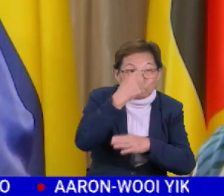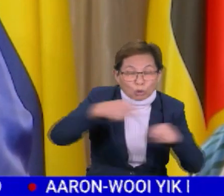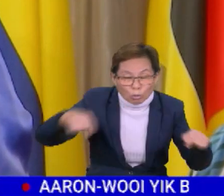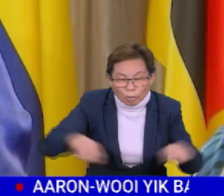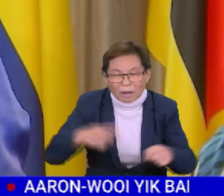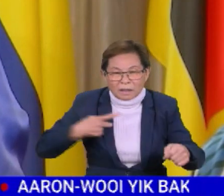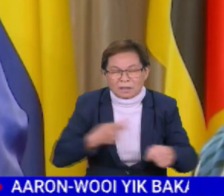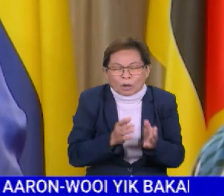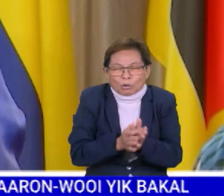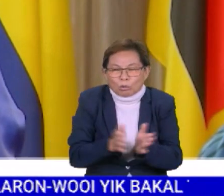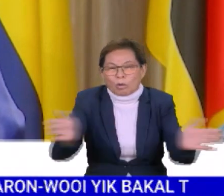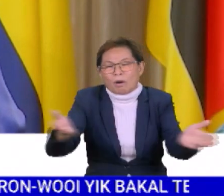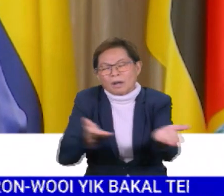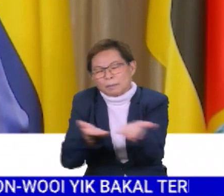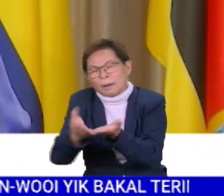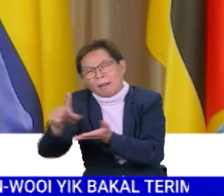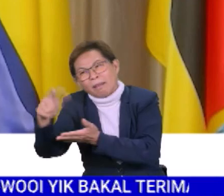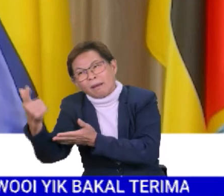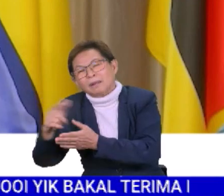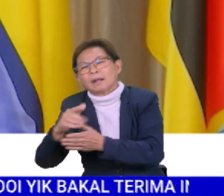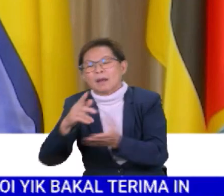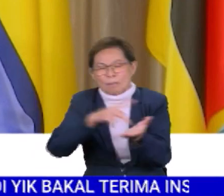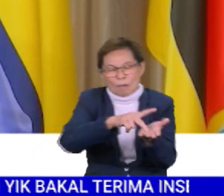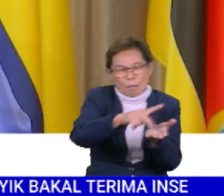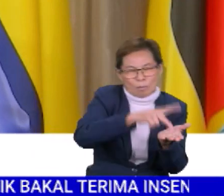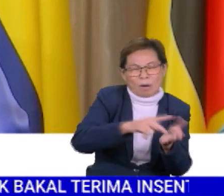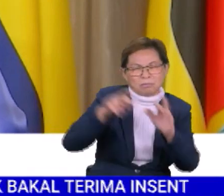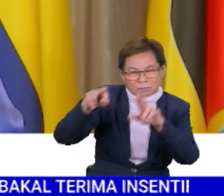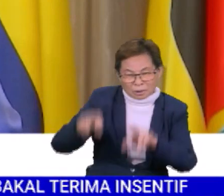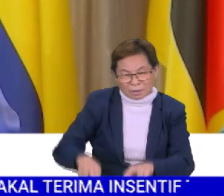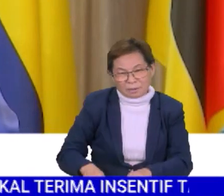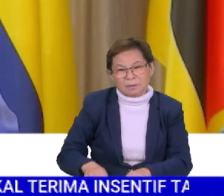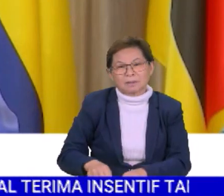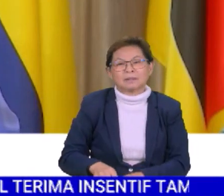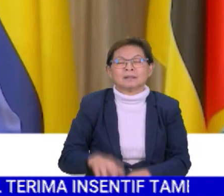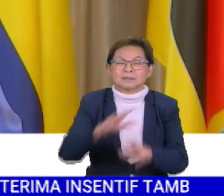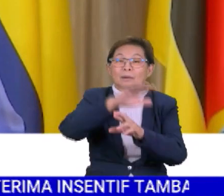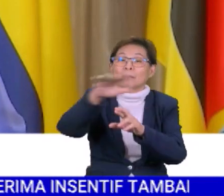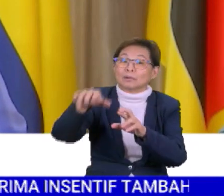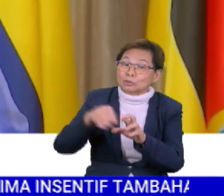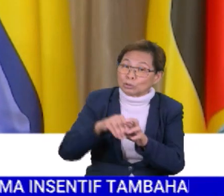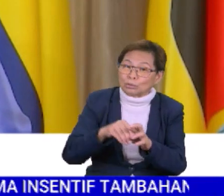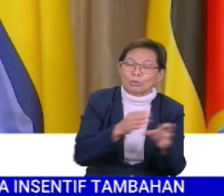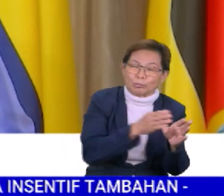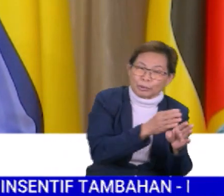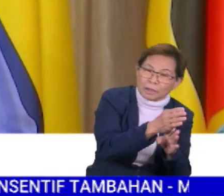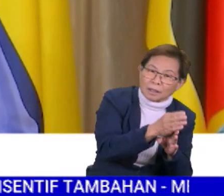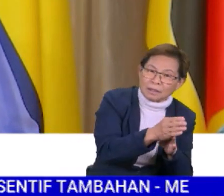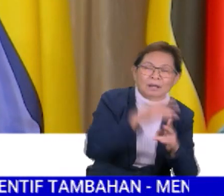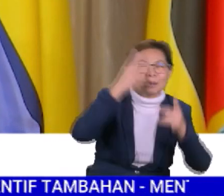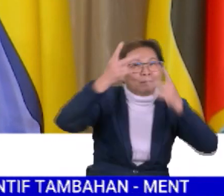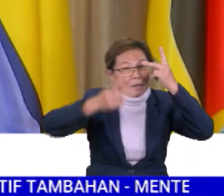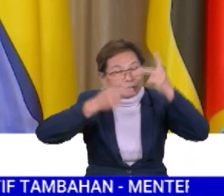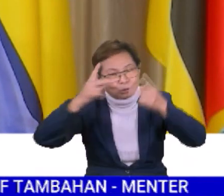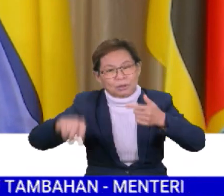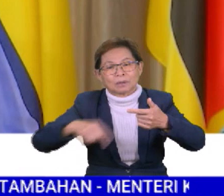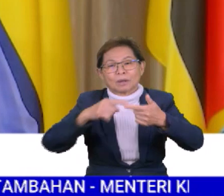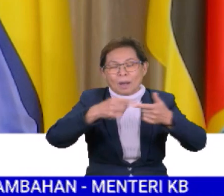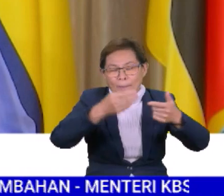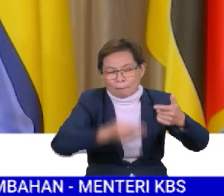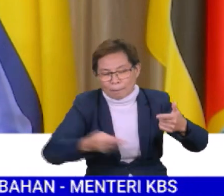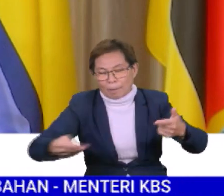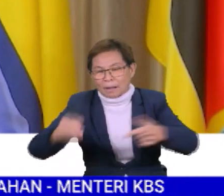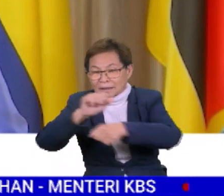kepada perkemahan perkemahan lainnya melibatkan perbelanjaan rakyat dan ini termasuklah bidangnya pelancongan dan